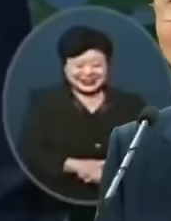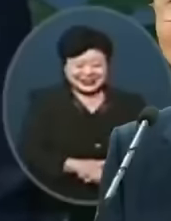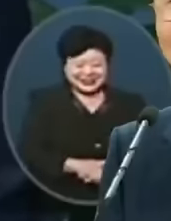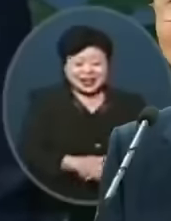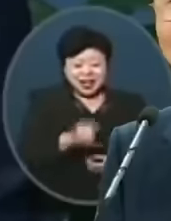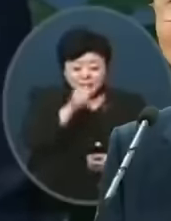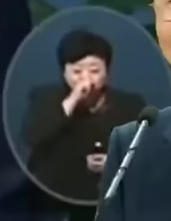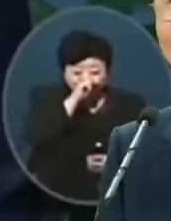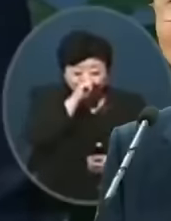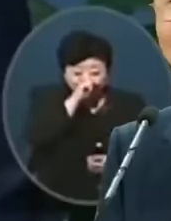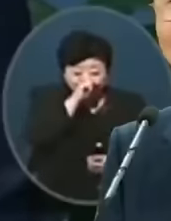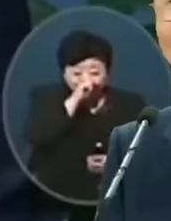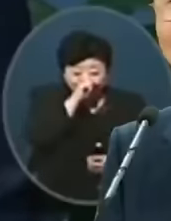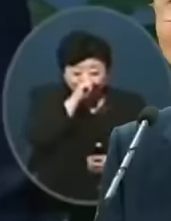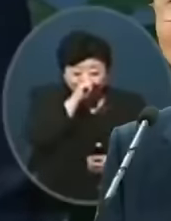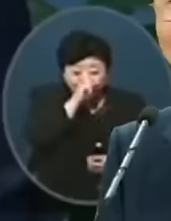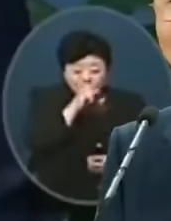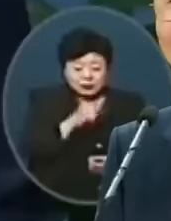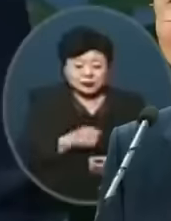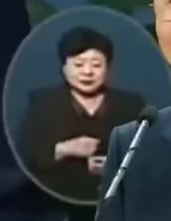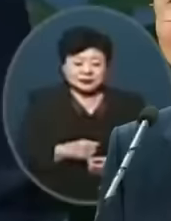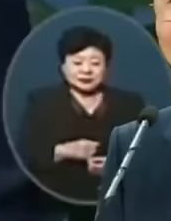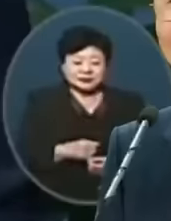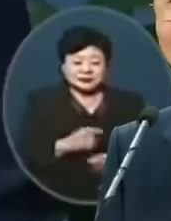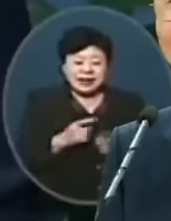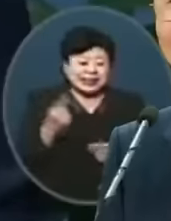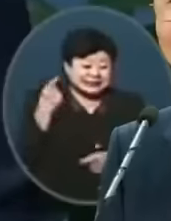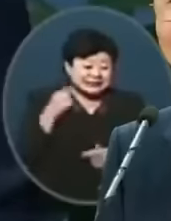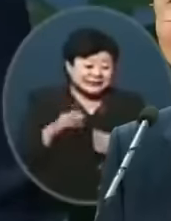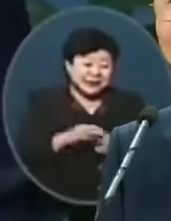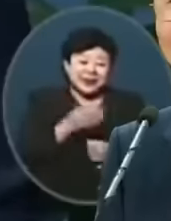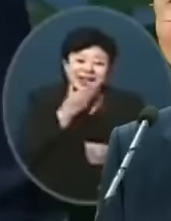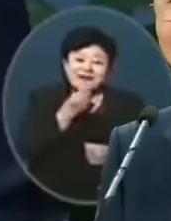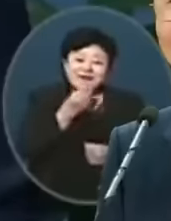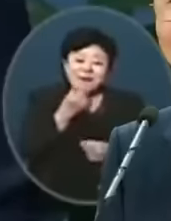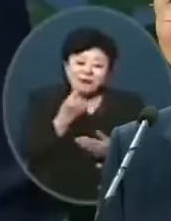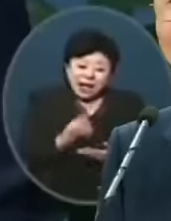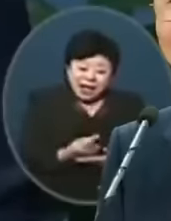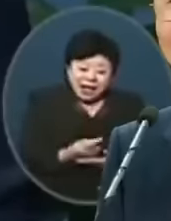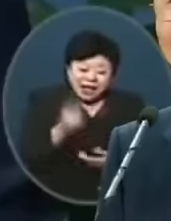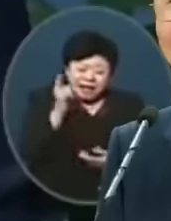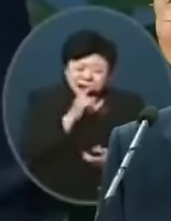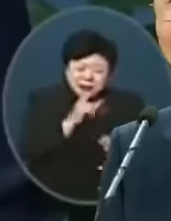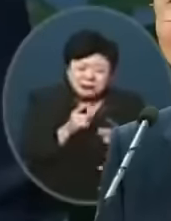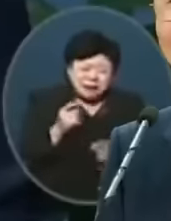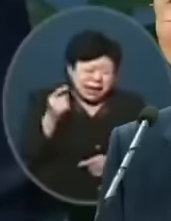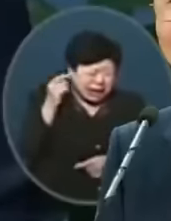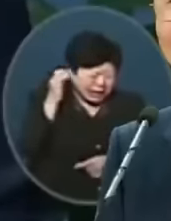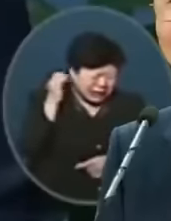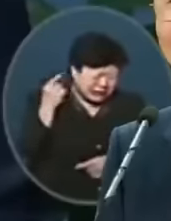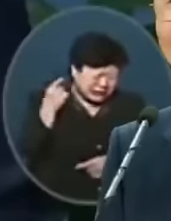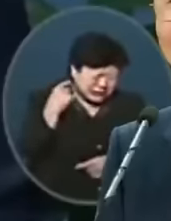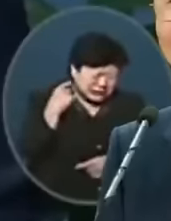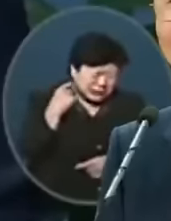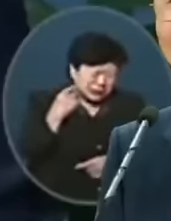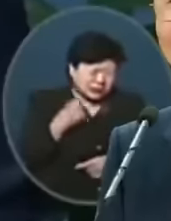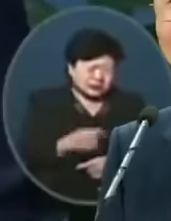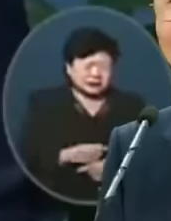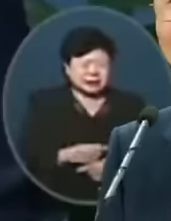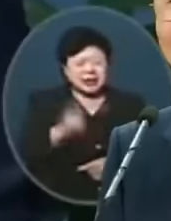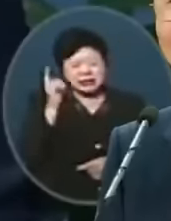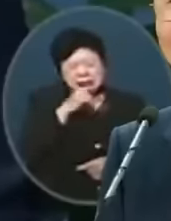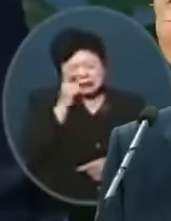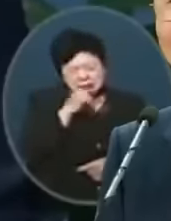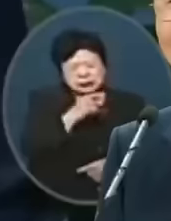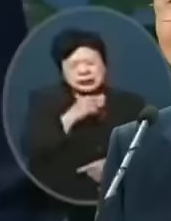그래서 좋은 편을 말하면 행복이 따라오지만 나쁜 편을 말하면 자꾸